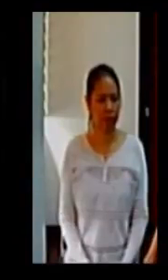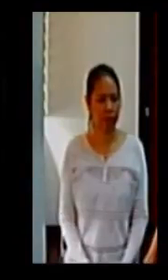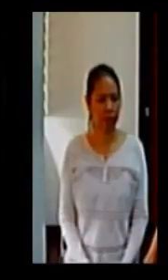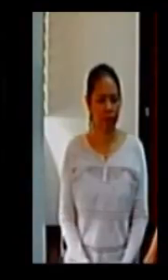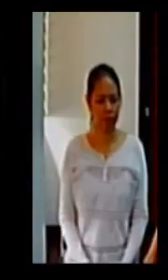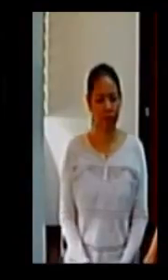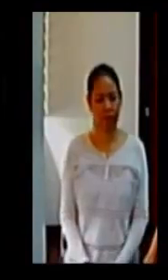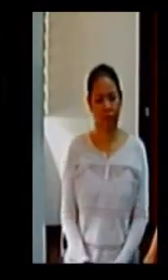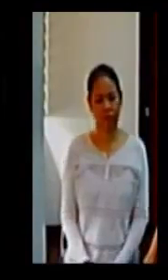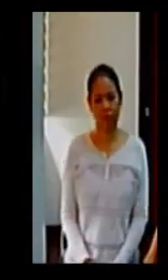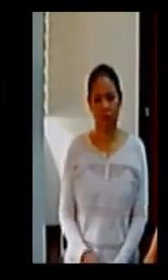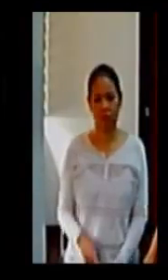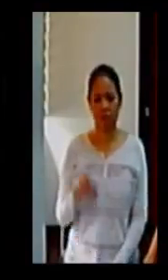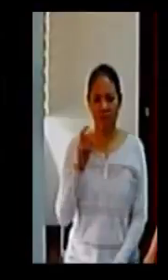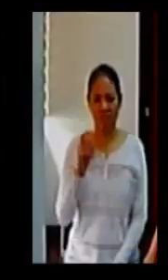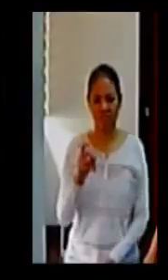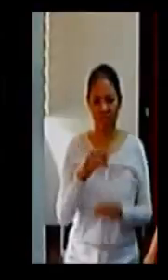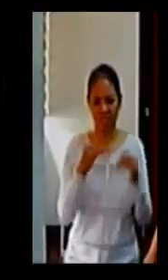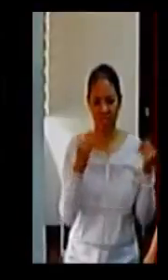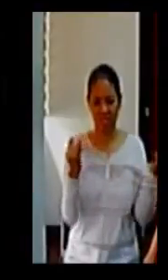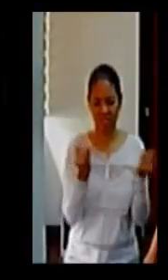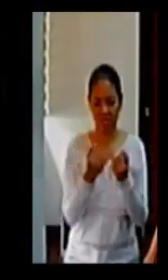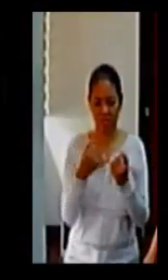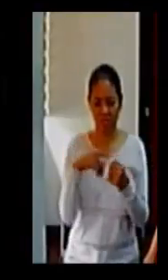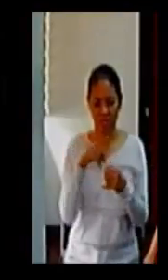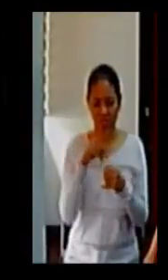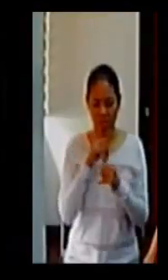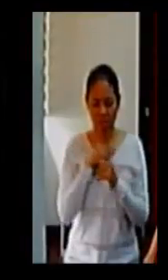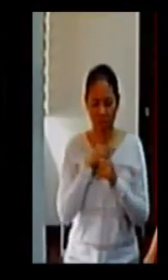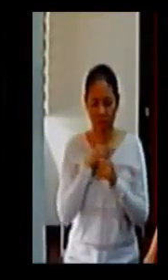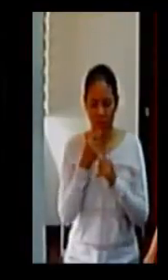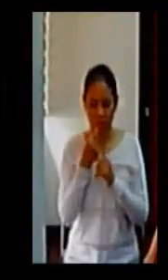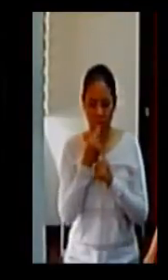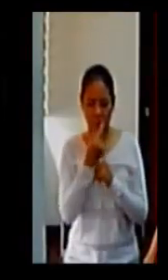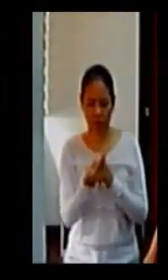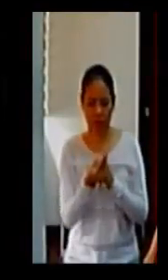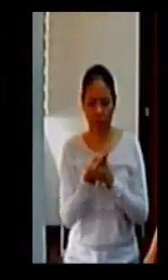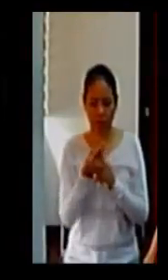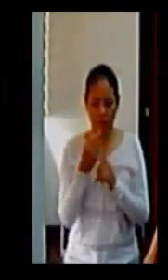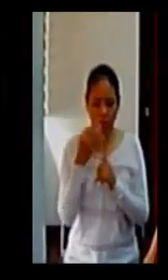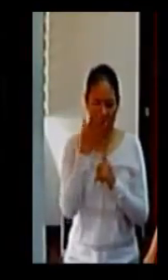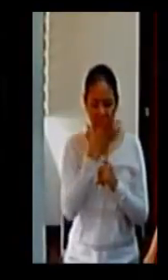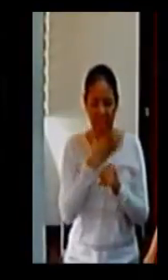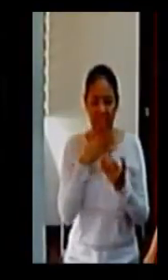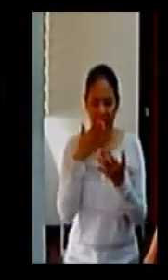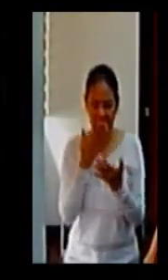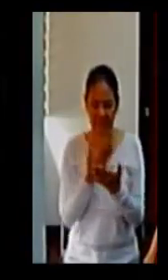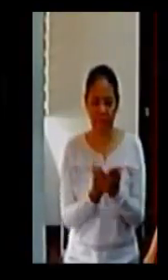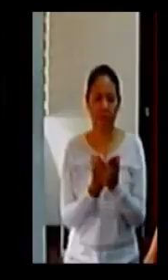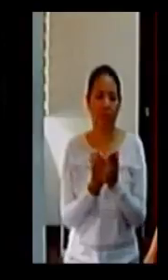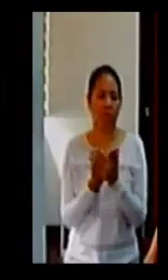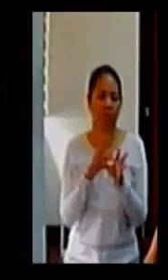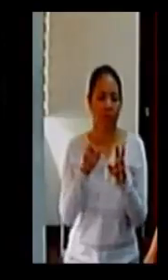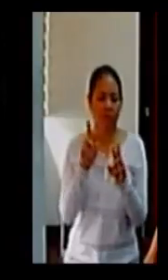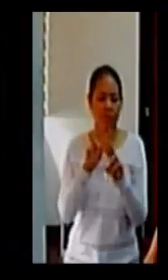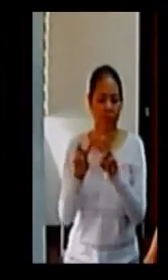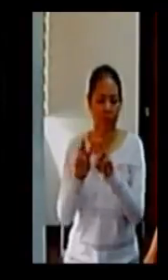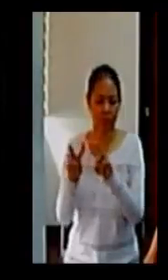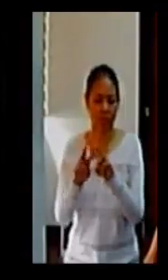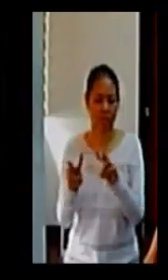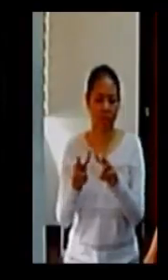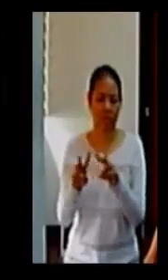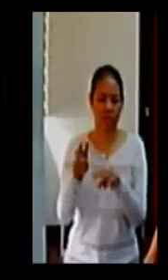bigla na lang inintroduce sa amin na sabi nila maganda rin itong variety ng klase ng palay, so